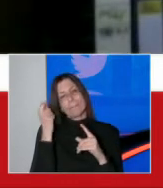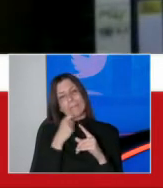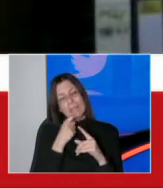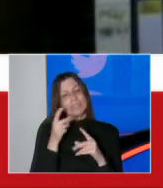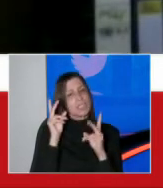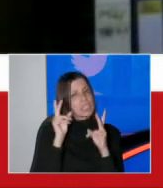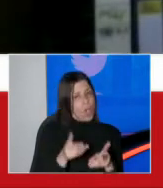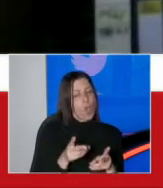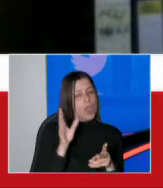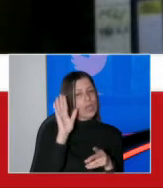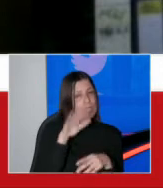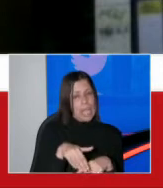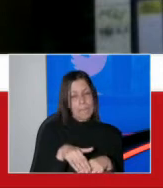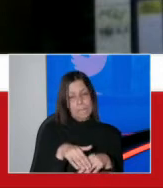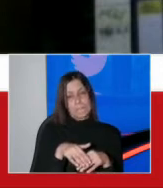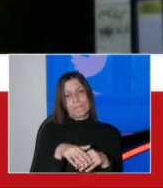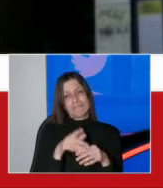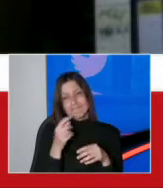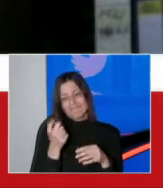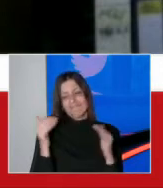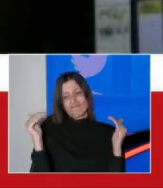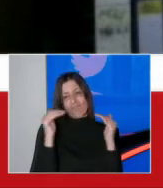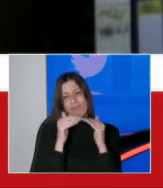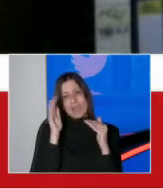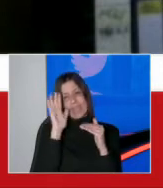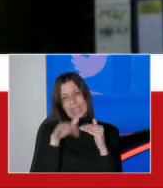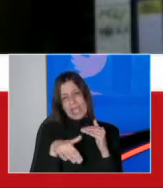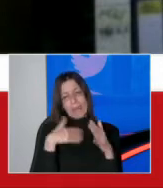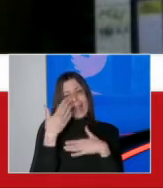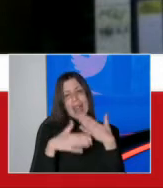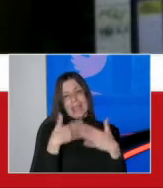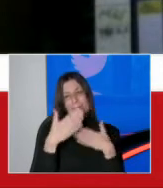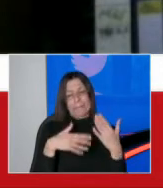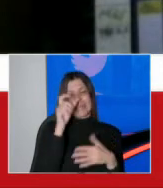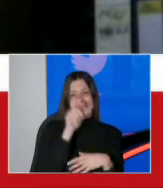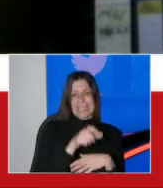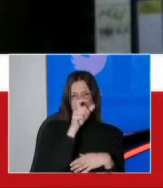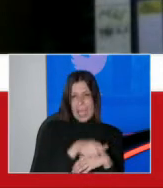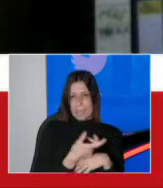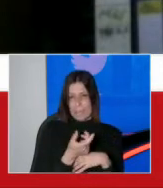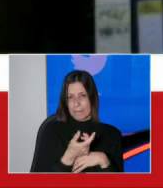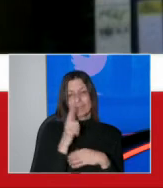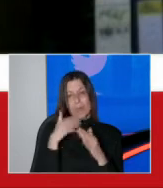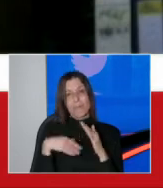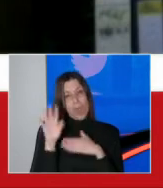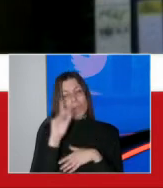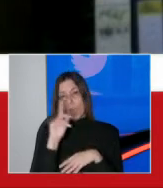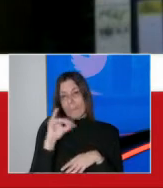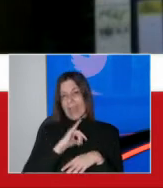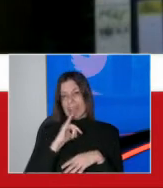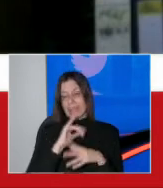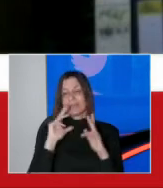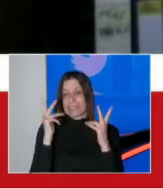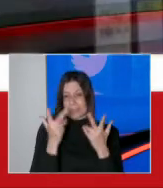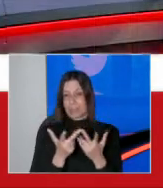להיות במידה דומה או כמעט שווה גם להליכים אזרחיים. אגב, ברובם לא מעניינים את